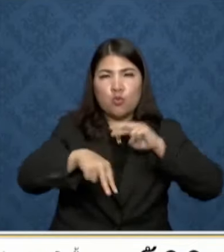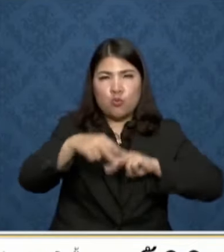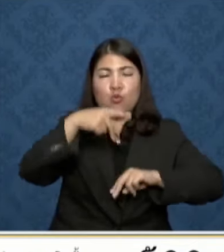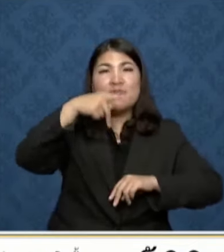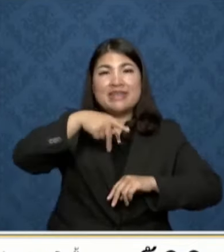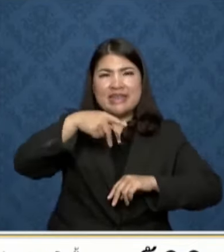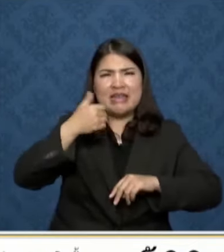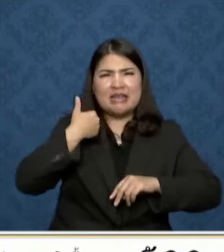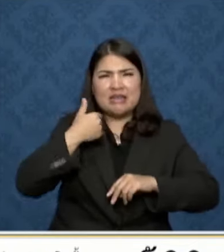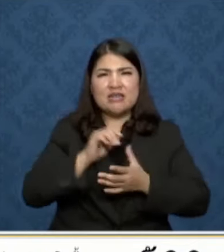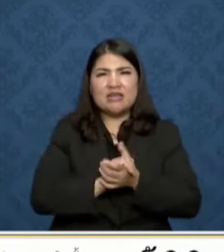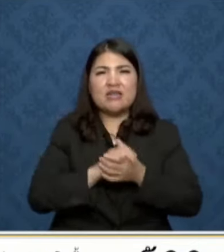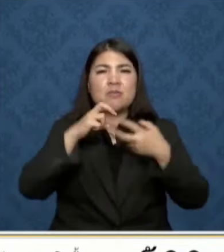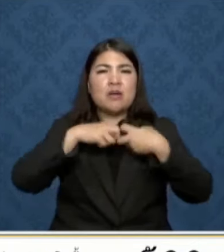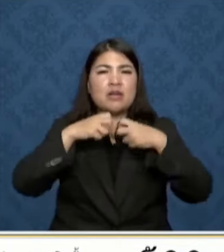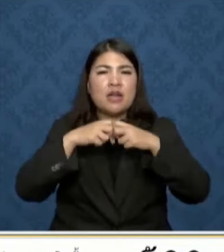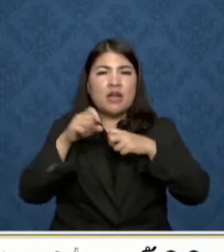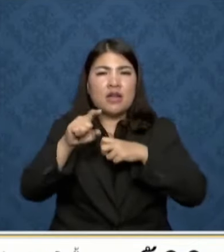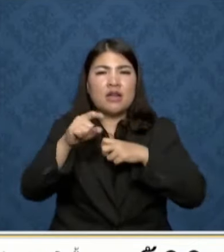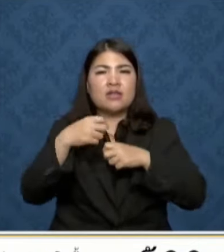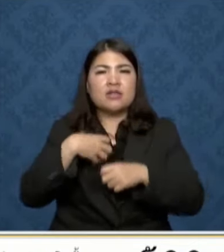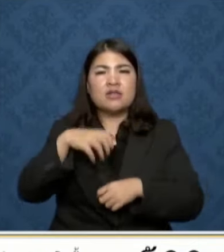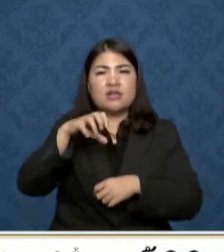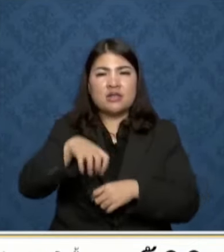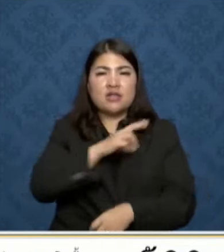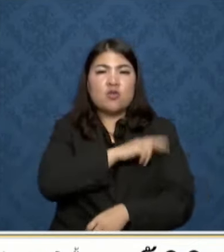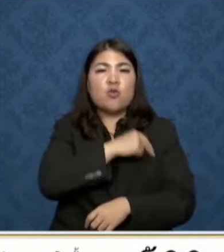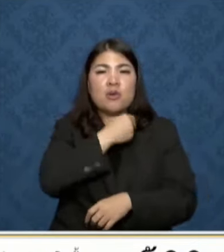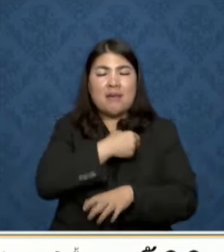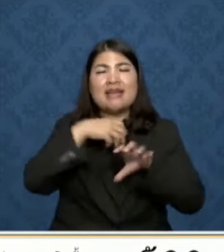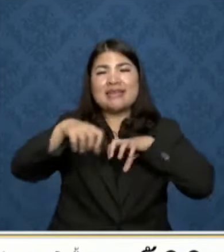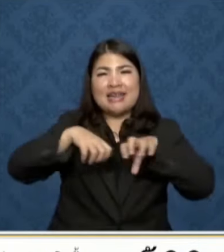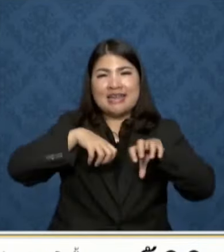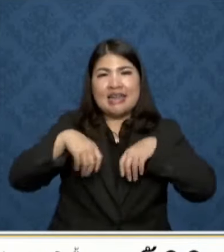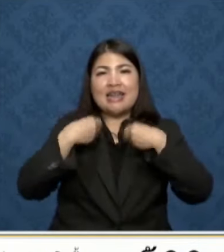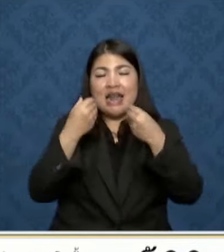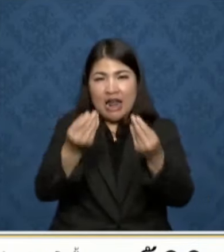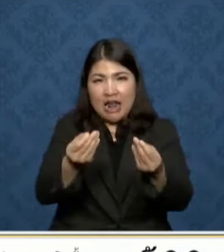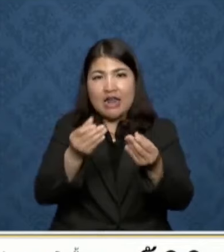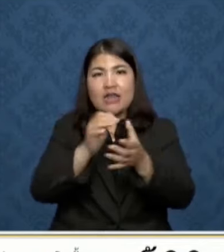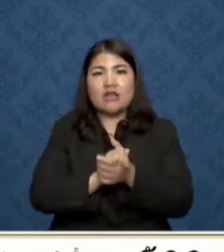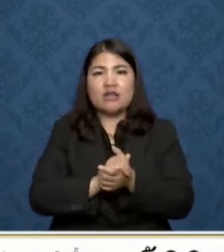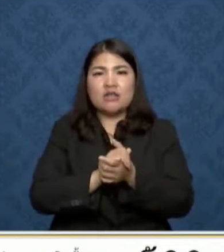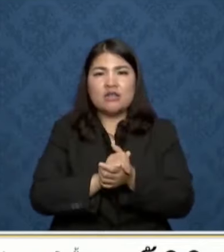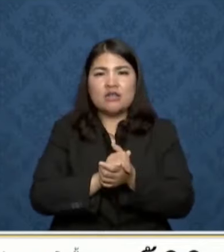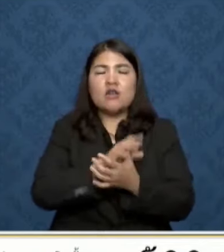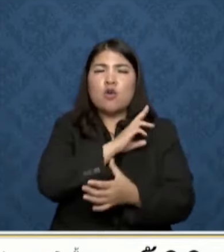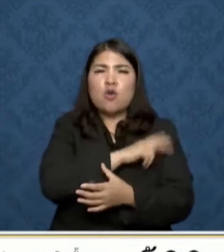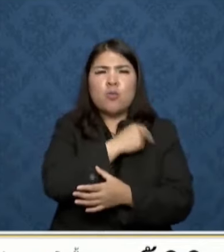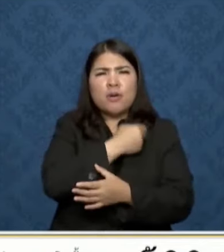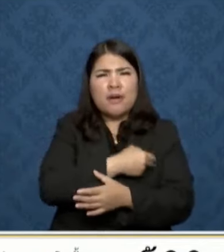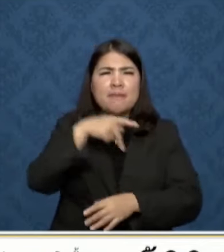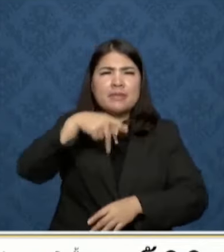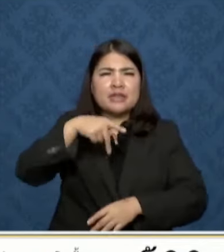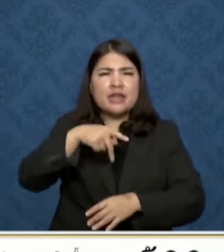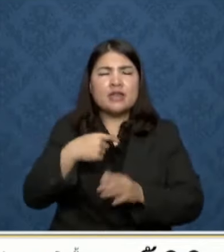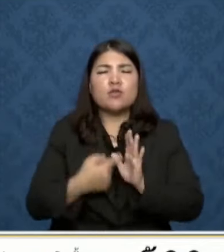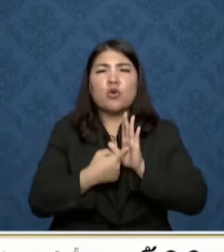แต่ปัญหาคอห้คบคพิเศษก็คอตามที่สถานพยาบาล pieceัดให้ห้องควบคณพิเศษโดยหลกแล้วเช่น